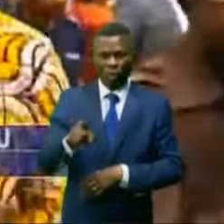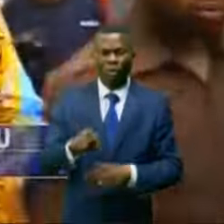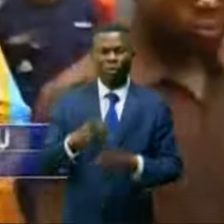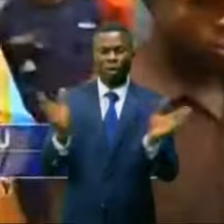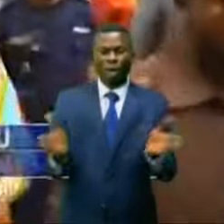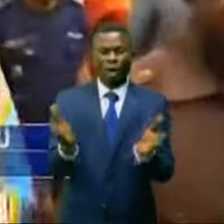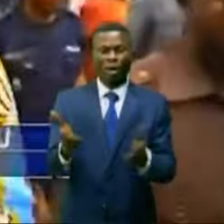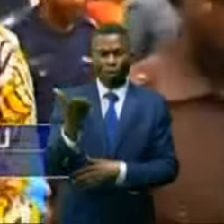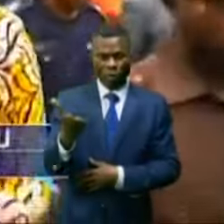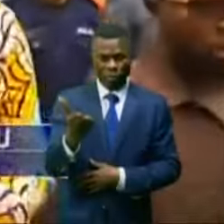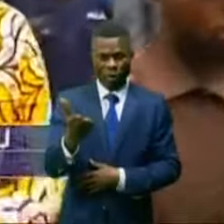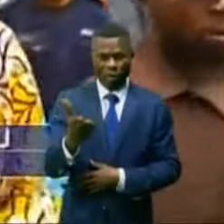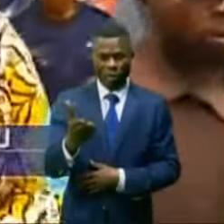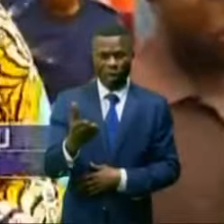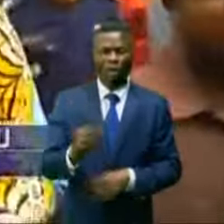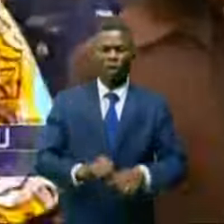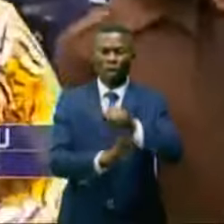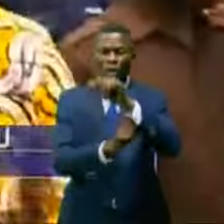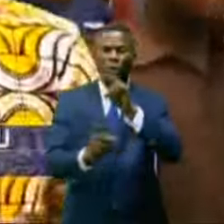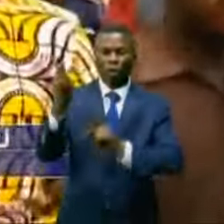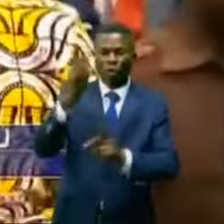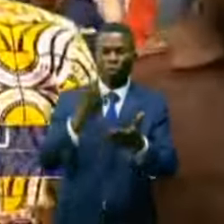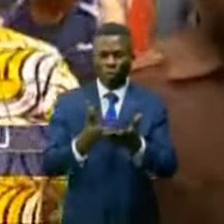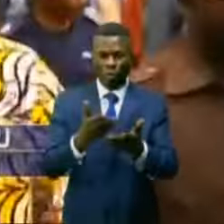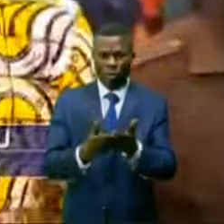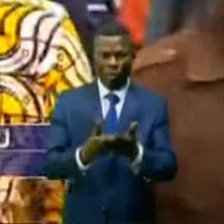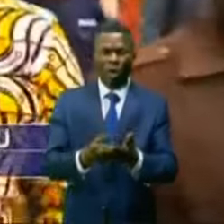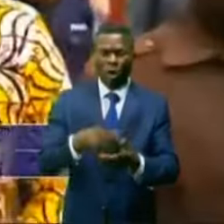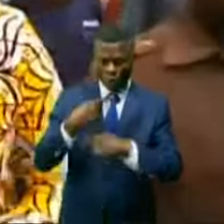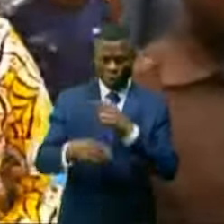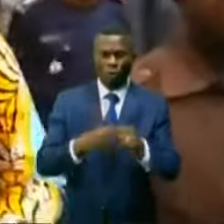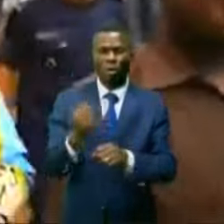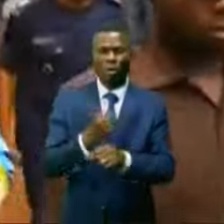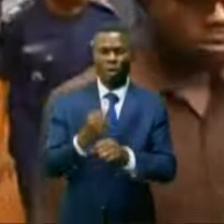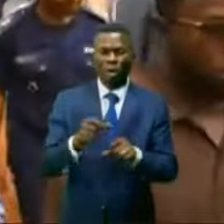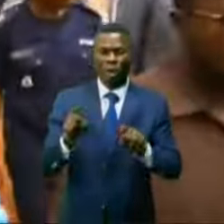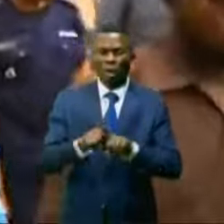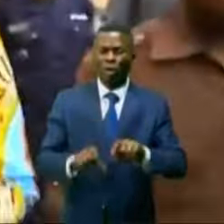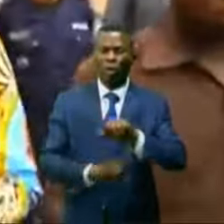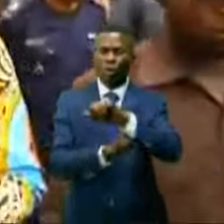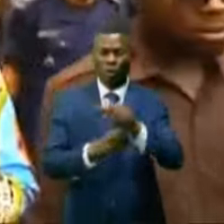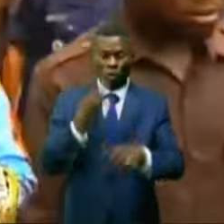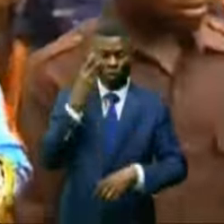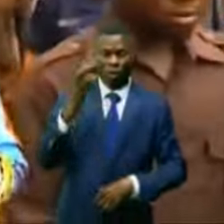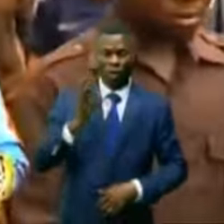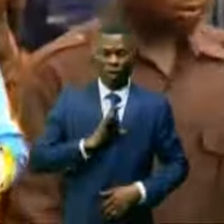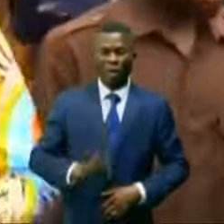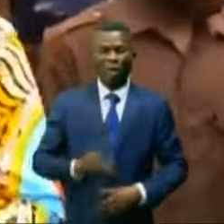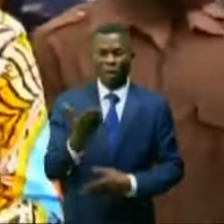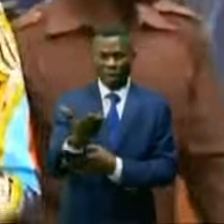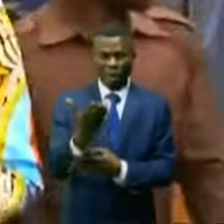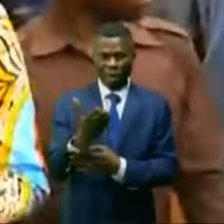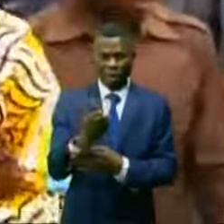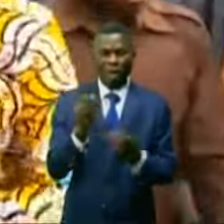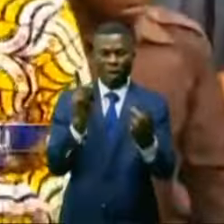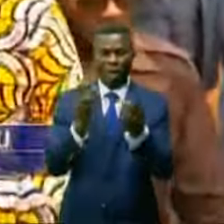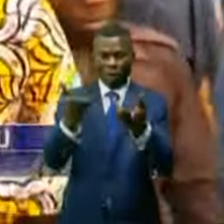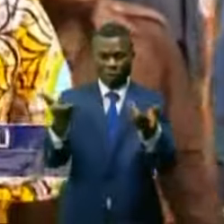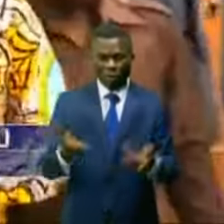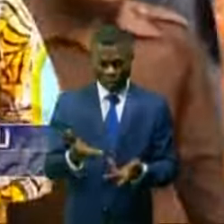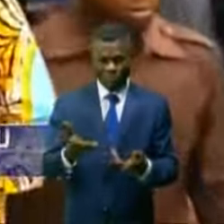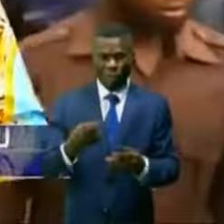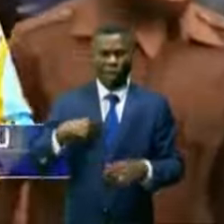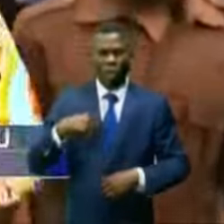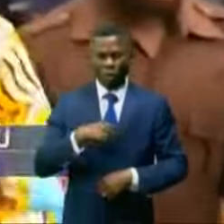d'encouragement. Nous avons le soutien de la population pour nous mettre au travail suivant la vision du chef de l'État qui a voulu que nous soyons sur terrain et que nous puissions